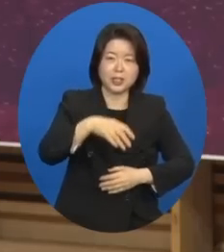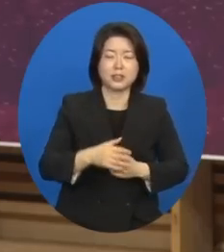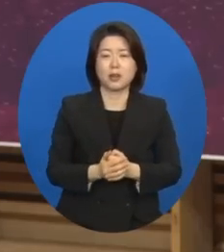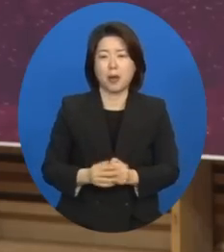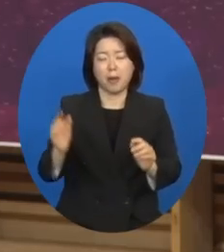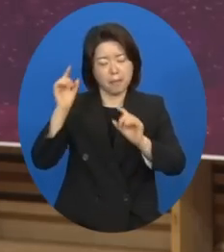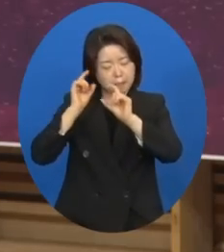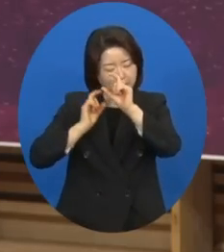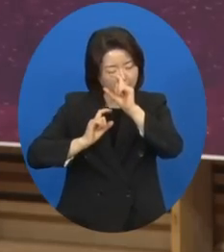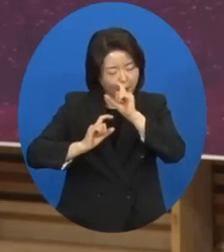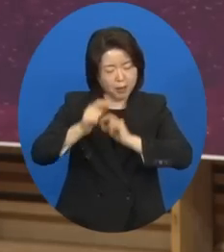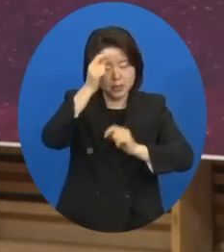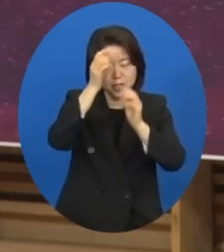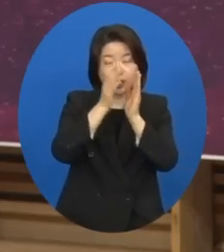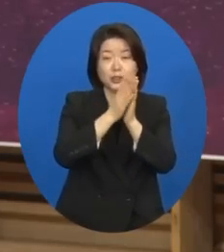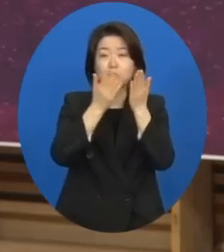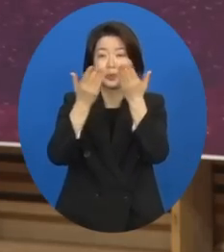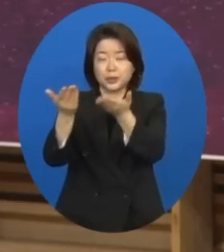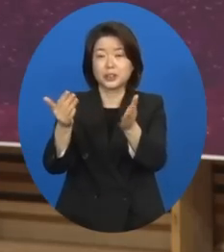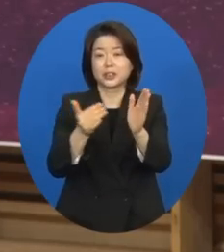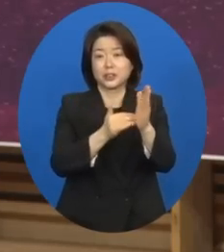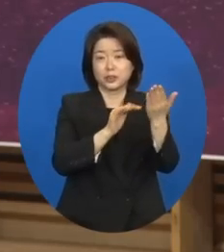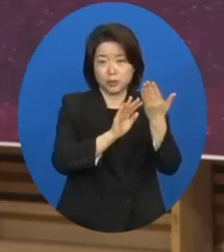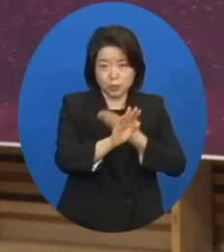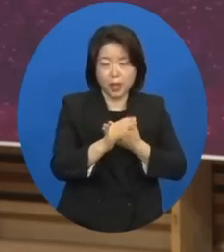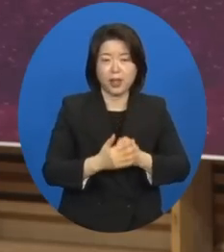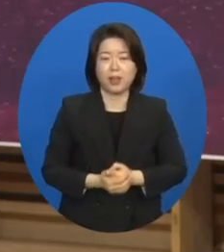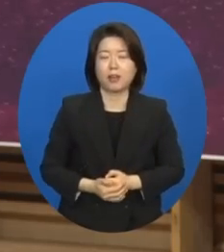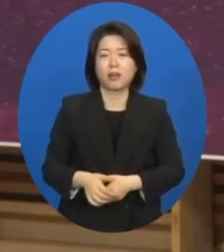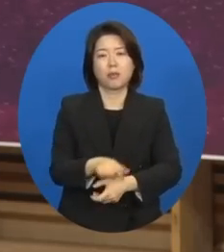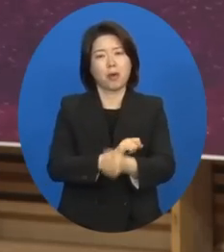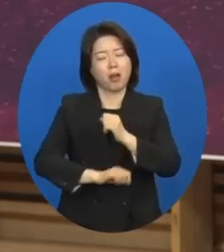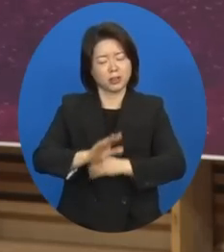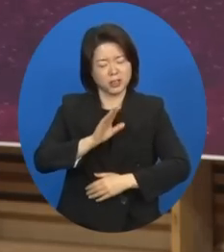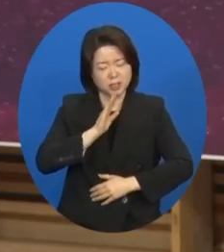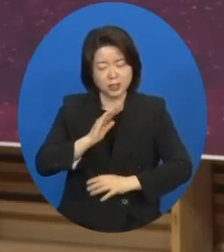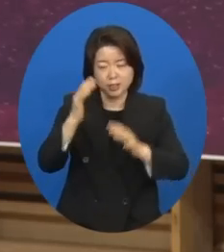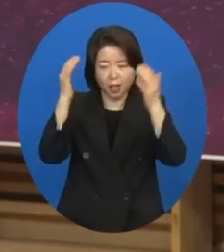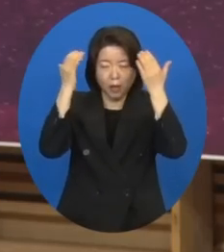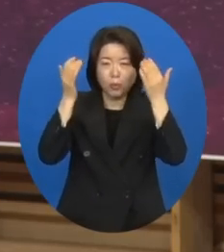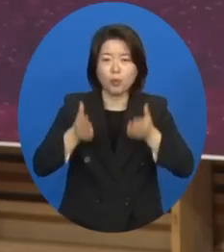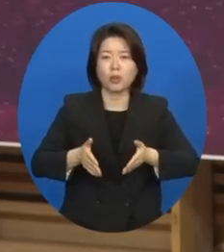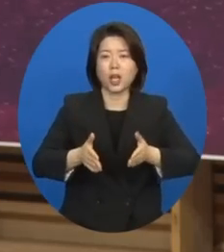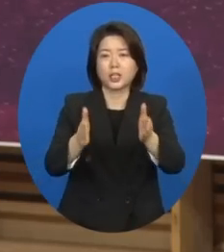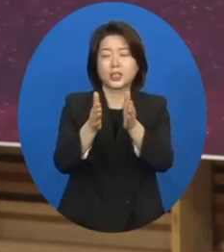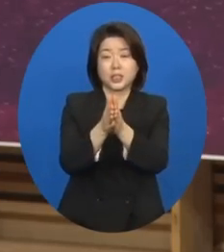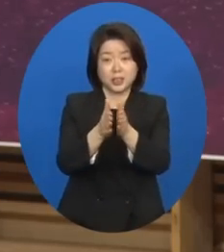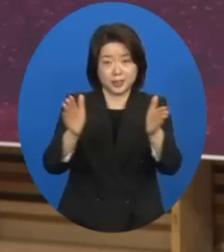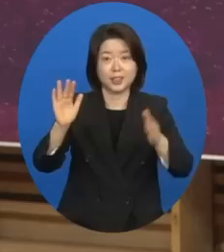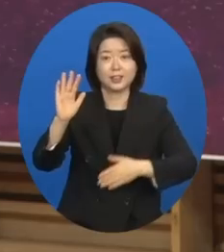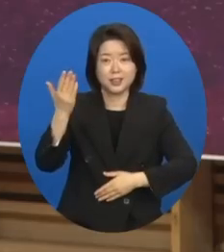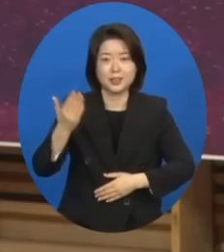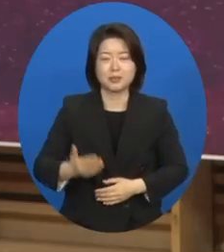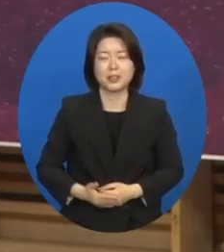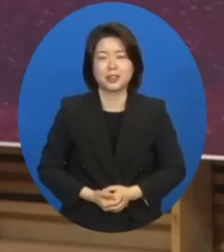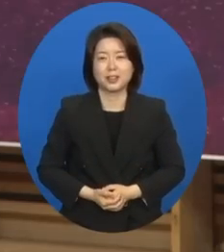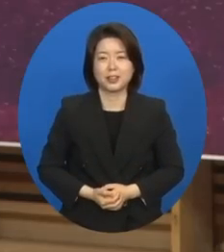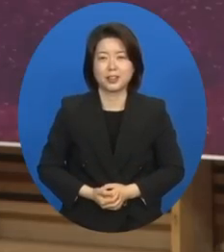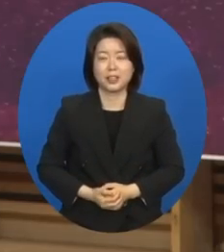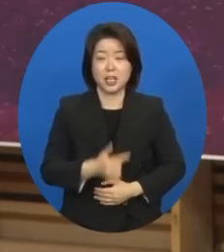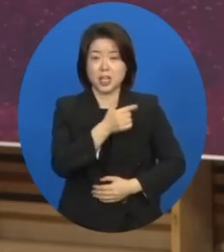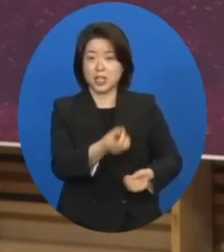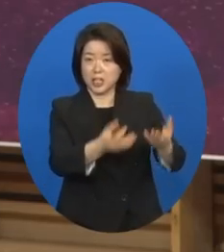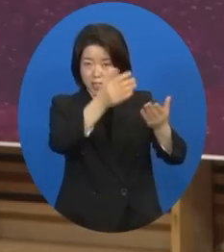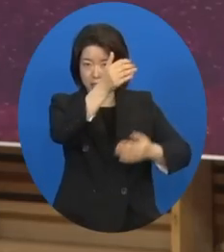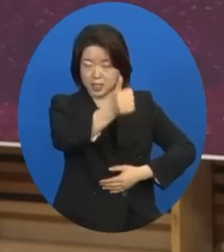밤새 기도를 하신 이후에 본격적으로 고난의 길이 시작되는 것을 보게 됩니다.